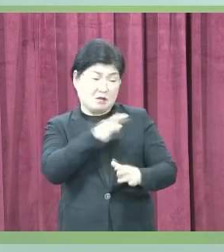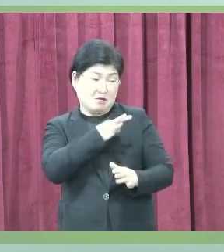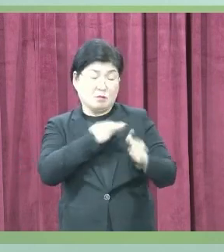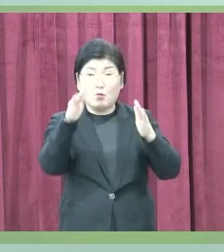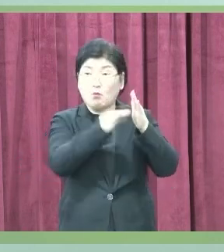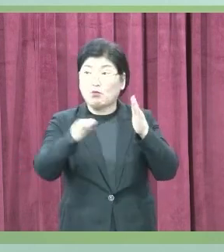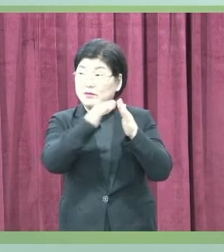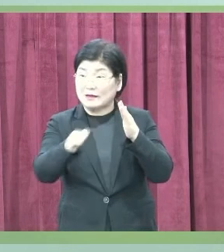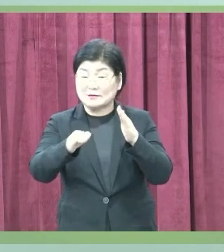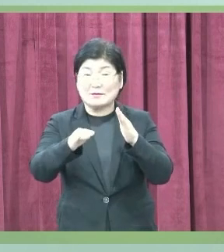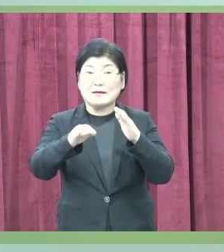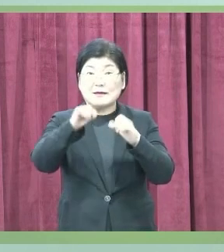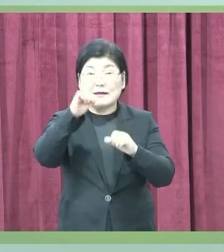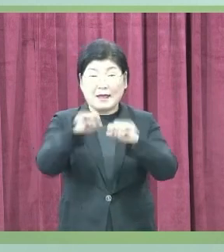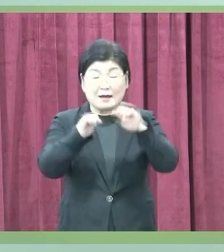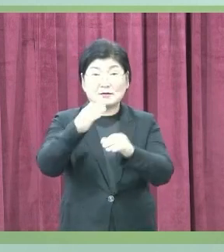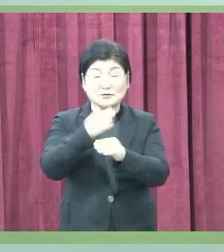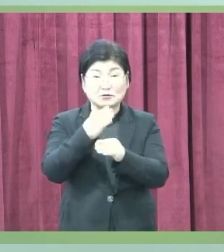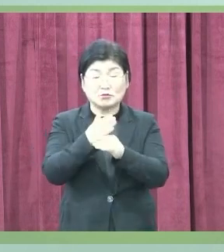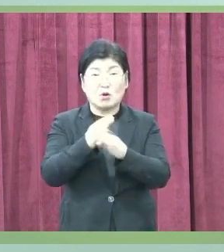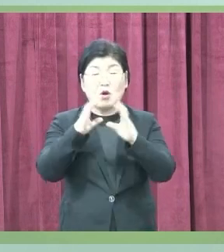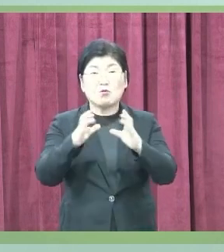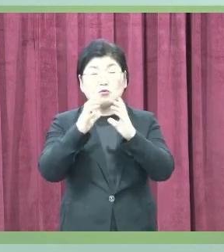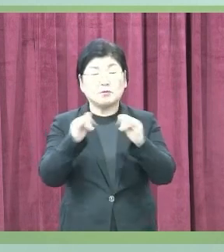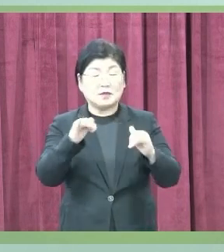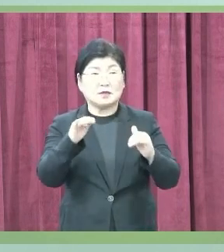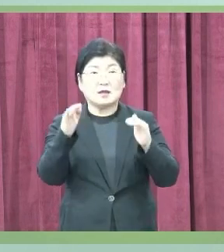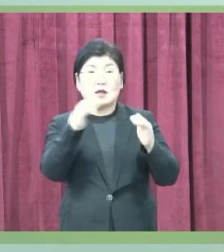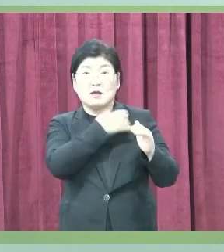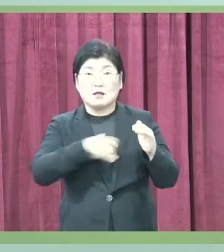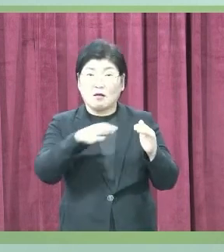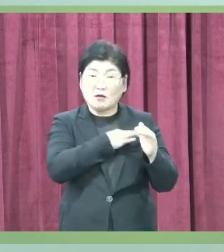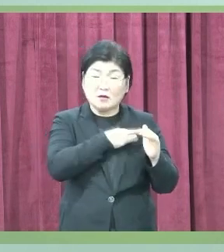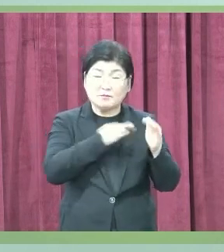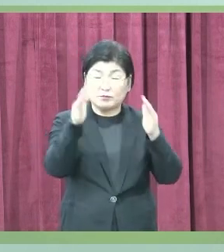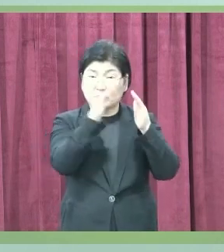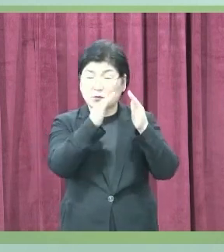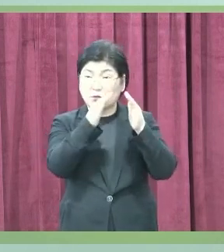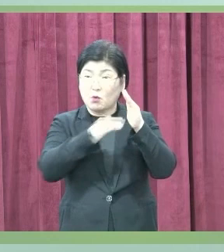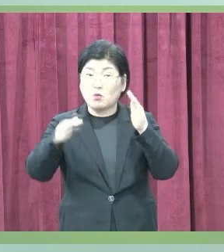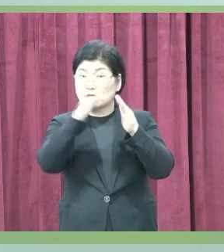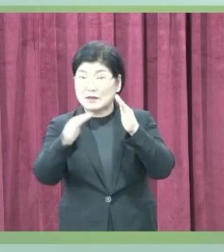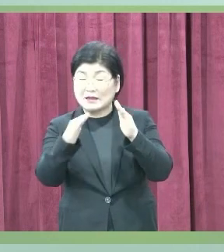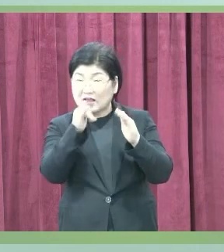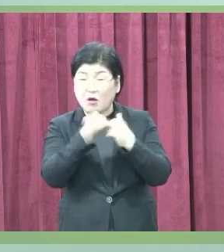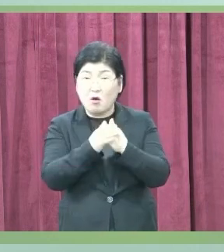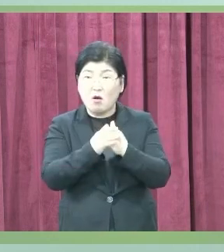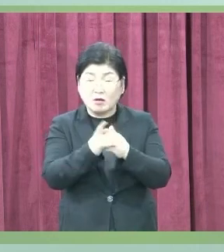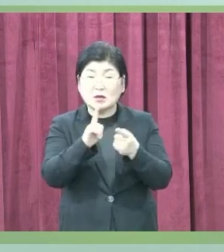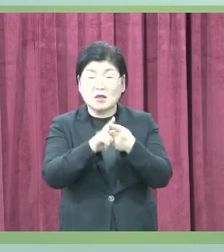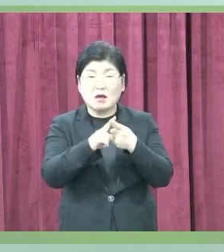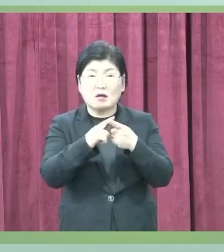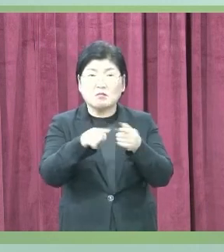국민연금공단에서 하고 있거든요. 그래서 국민연금공단에서 하고 있는데, 뭐 그거는 뭐 정확성이라든가 신뢰도는 우리가